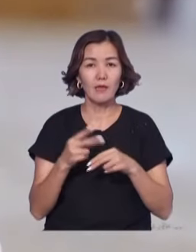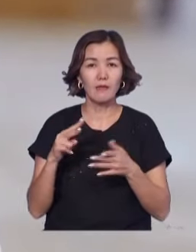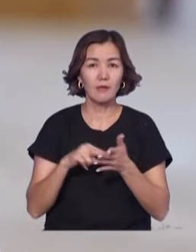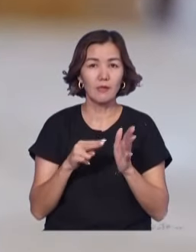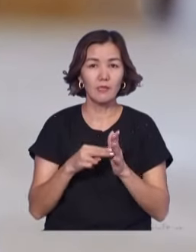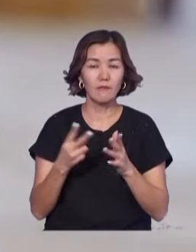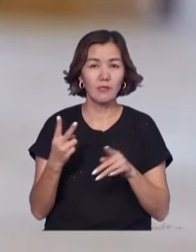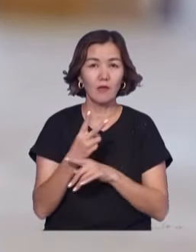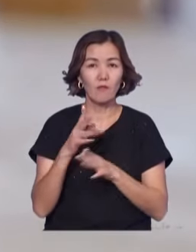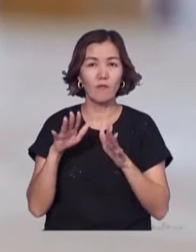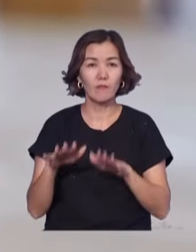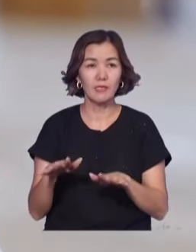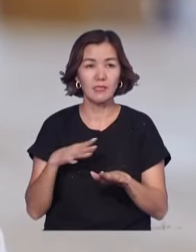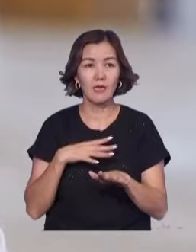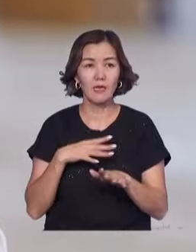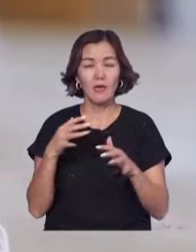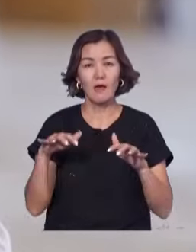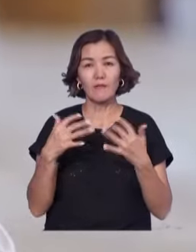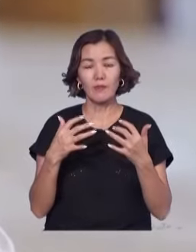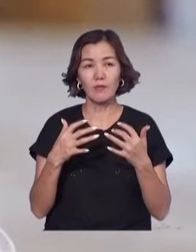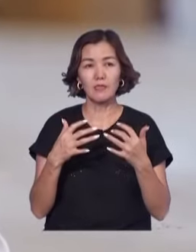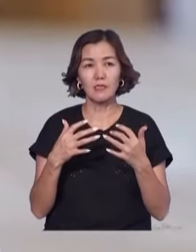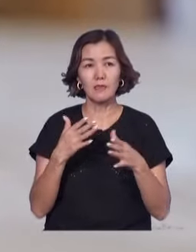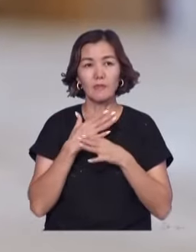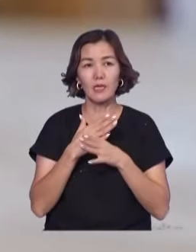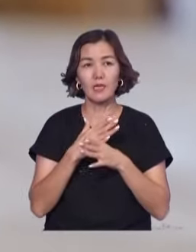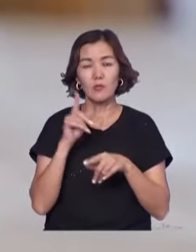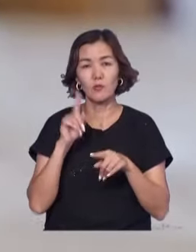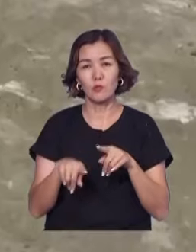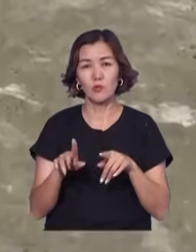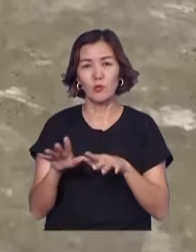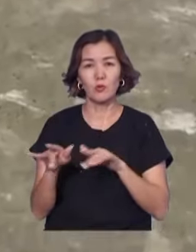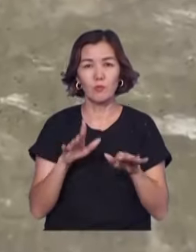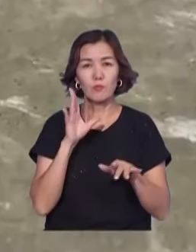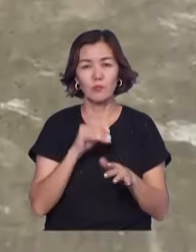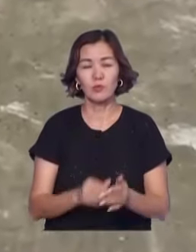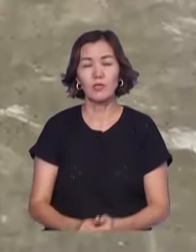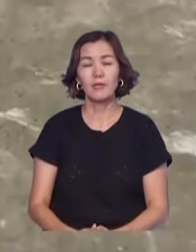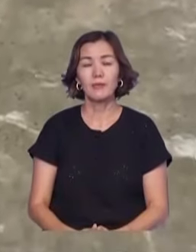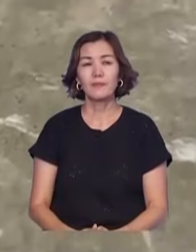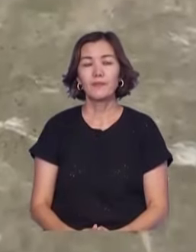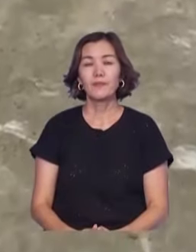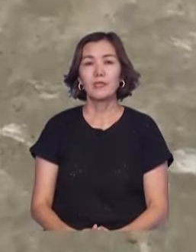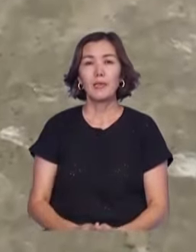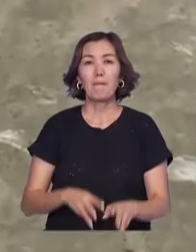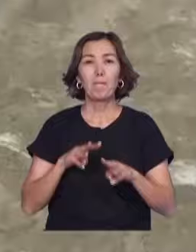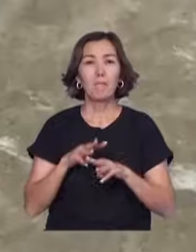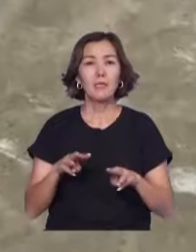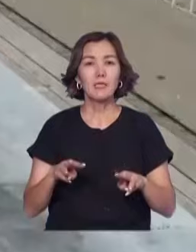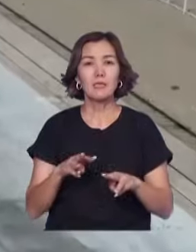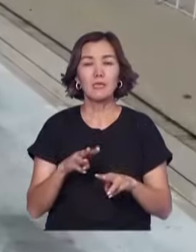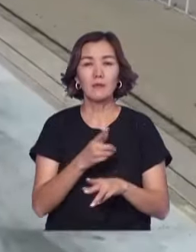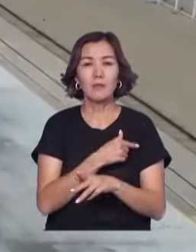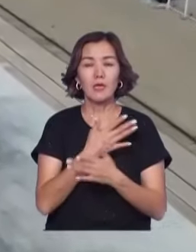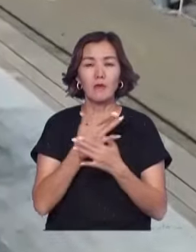пункта. Все виды услуг автоматизированы, благодаря чему процессы ускорены. Олжас Бектенов также посетил